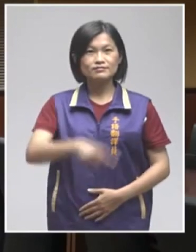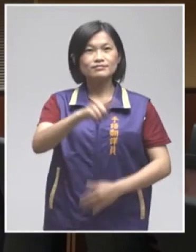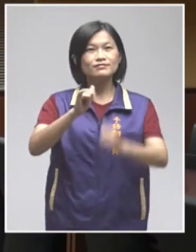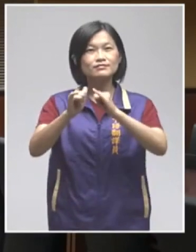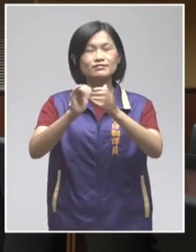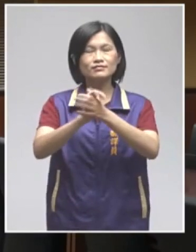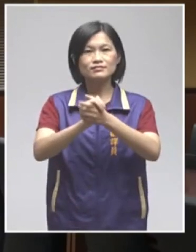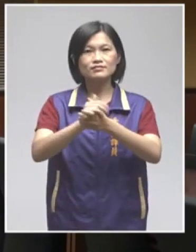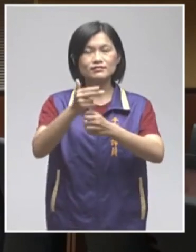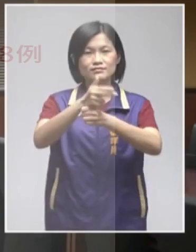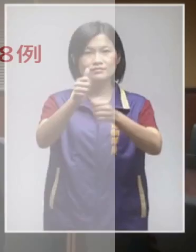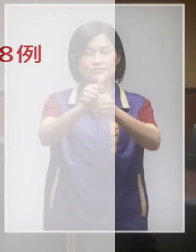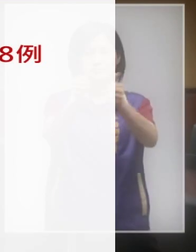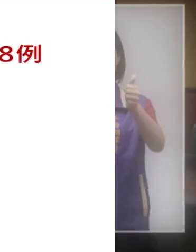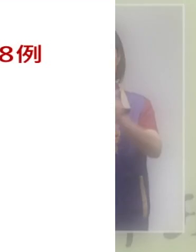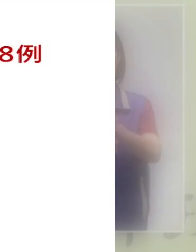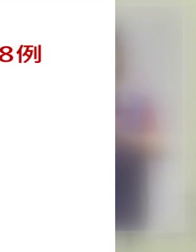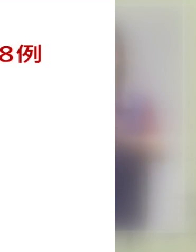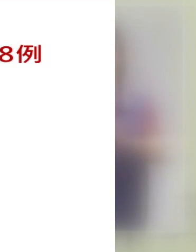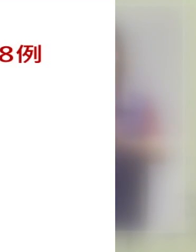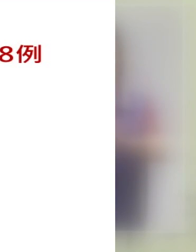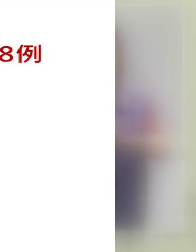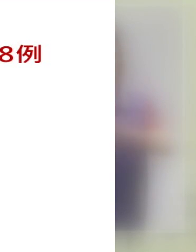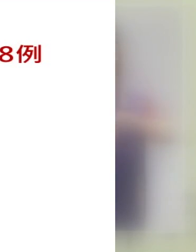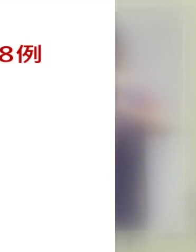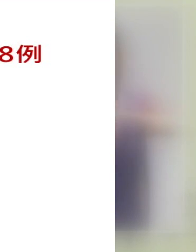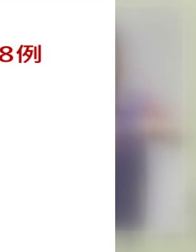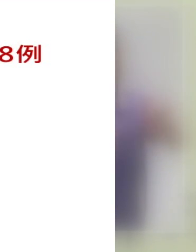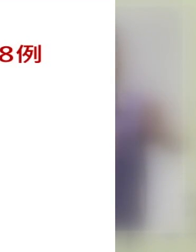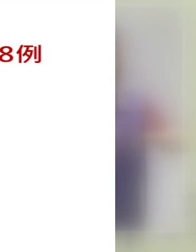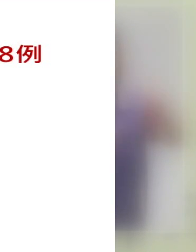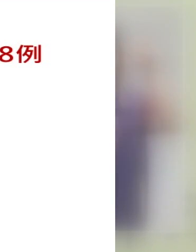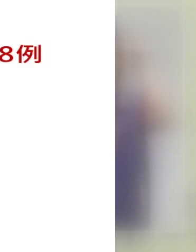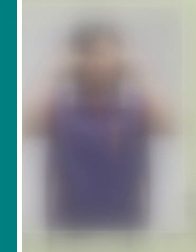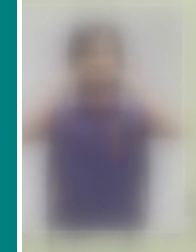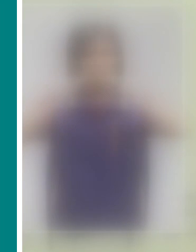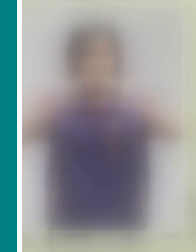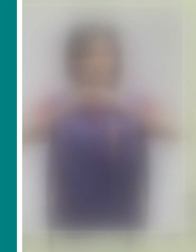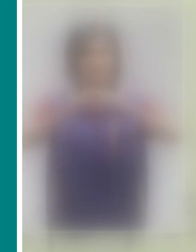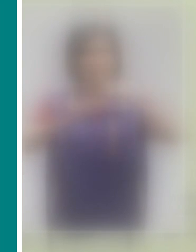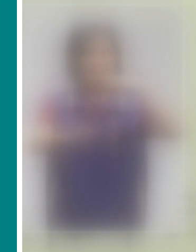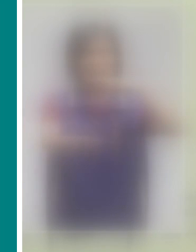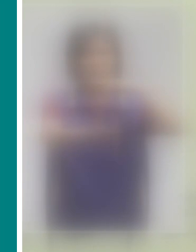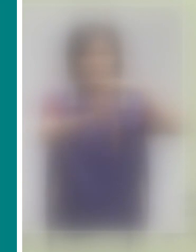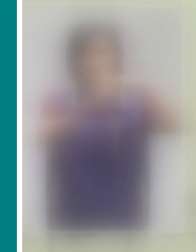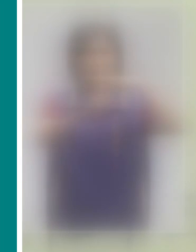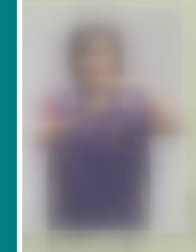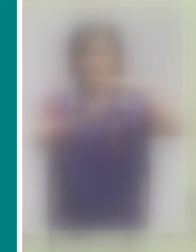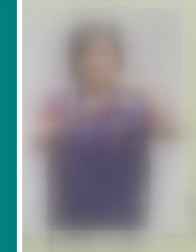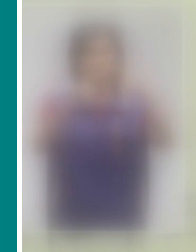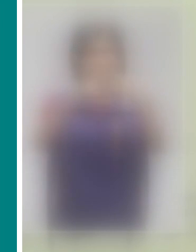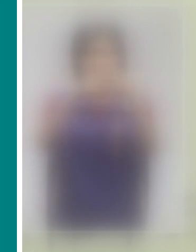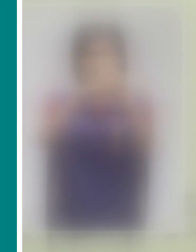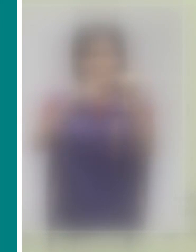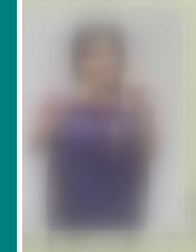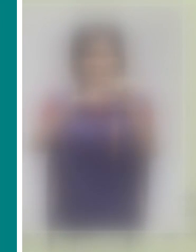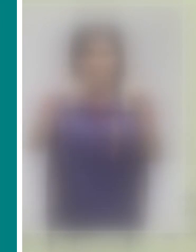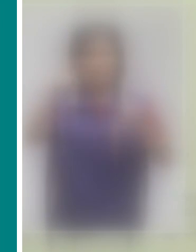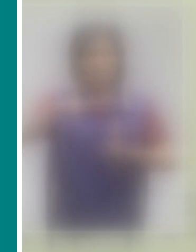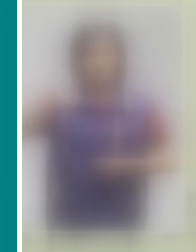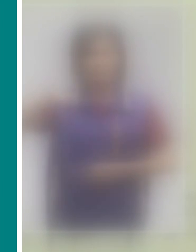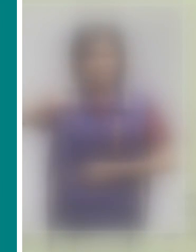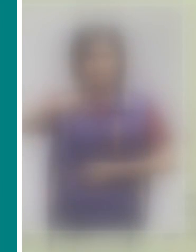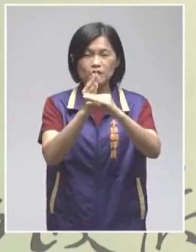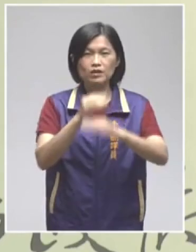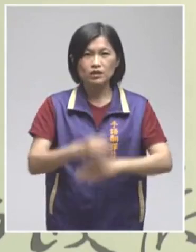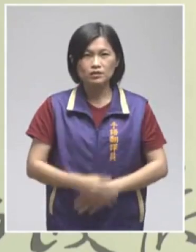光是5月9号新增1882例本土个案，统计下来20到30岁确诊者的占比最高，主要传染途径